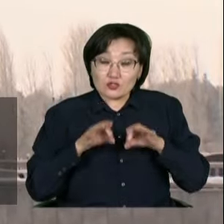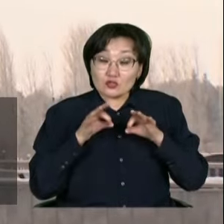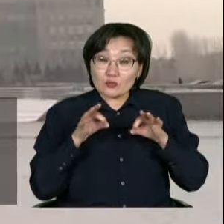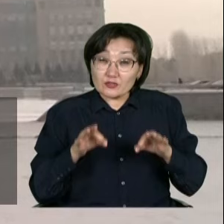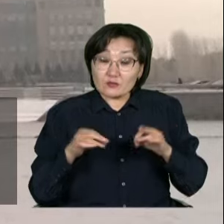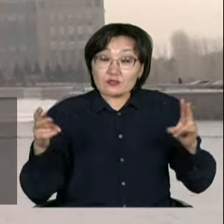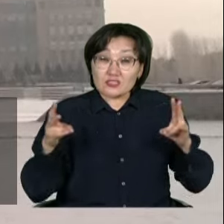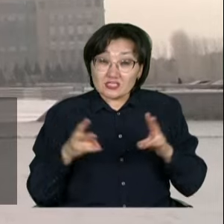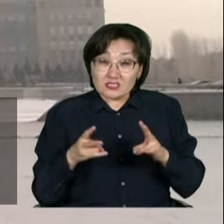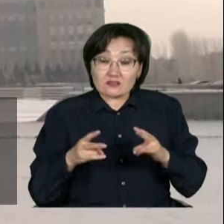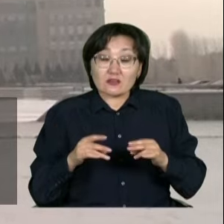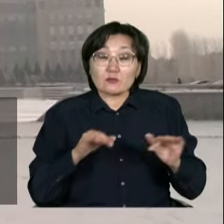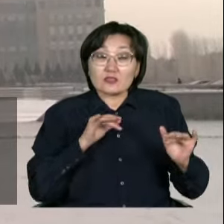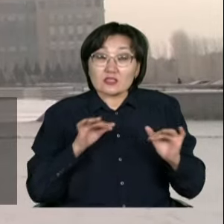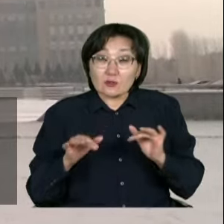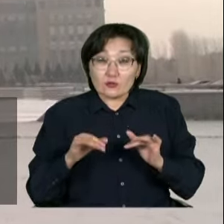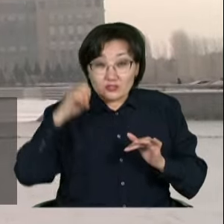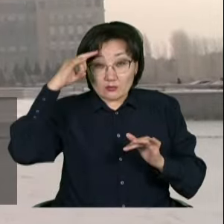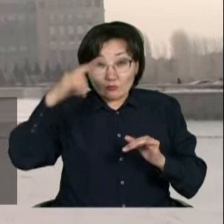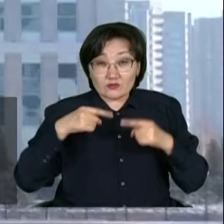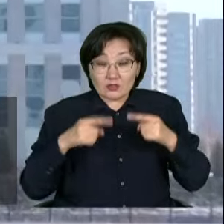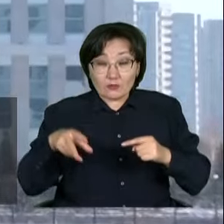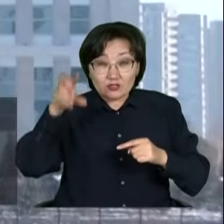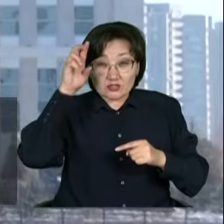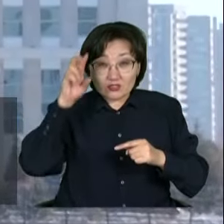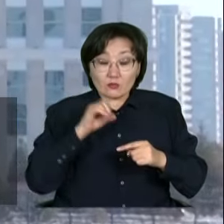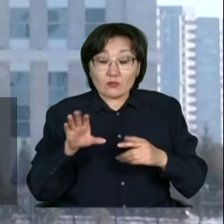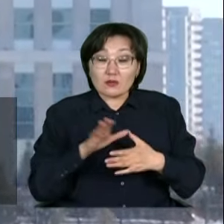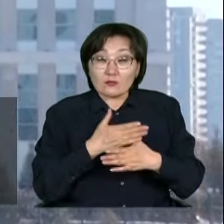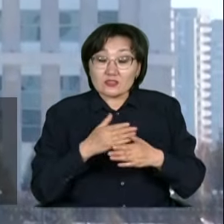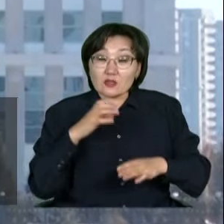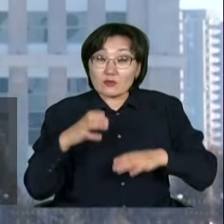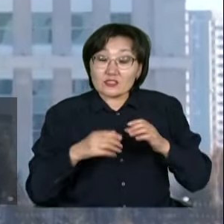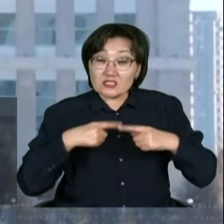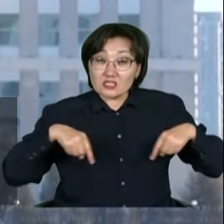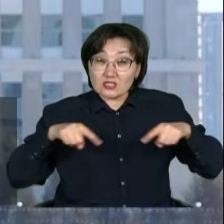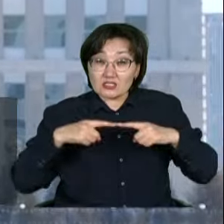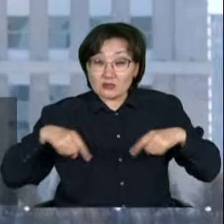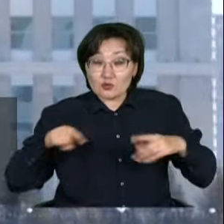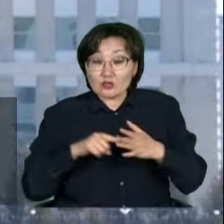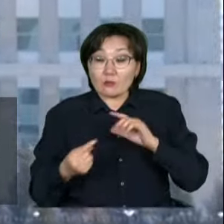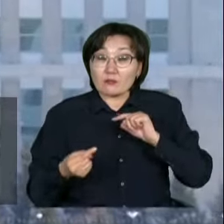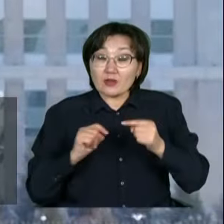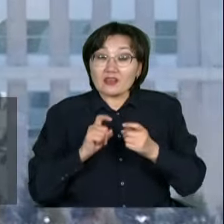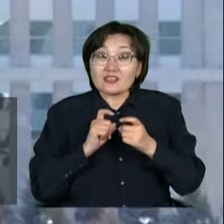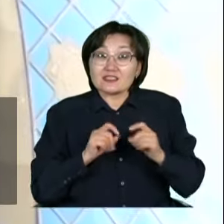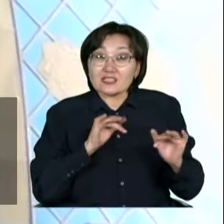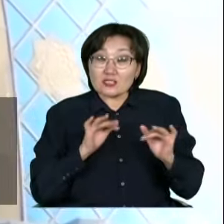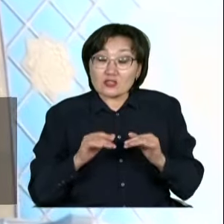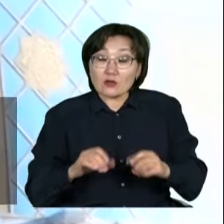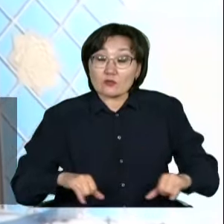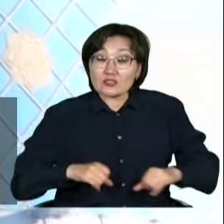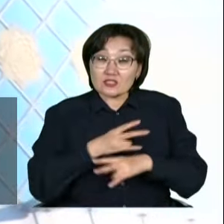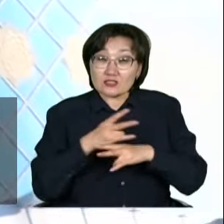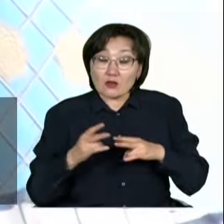отметил необходимость взаимодействия Казахстана с другими государствами и международными организациями с целью противодействия терроризму.